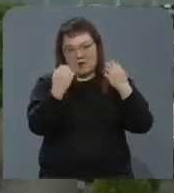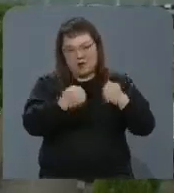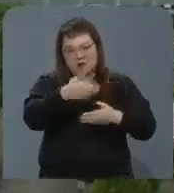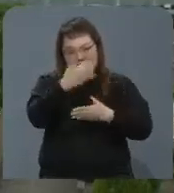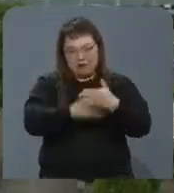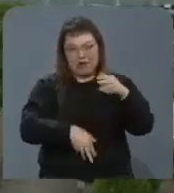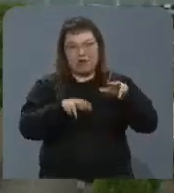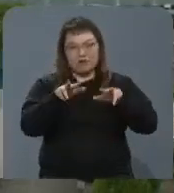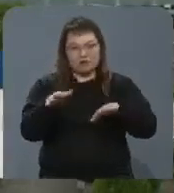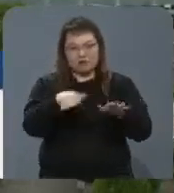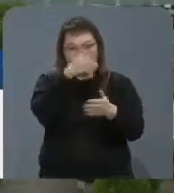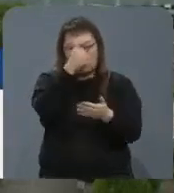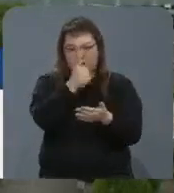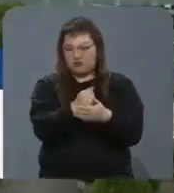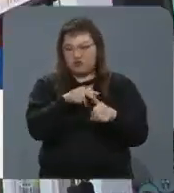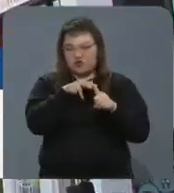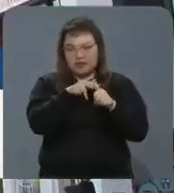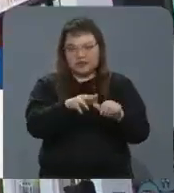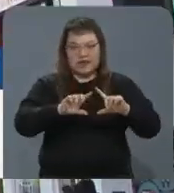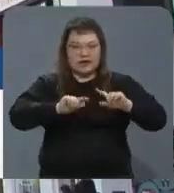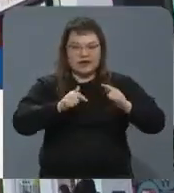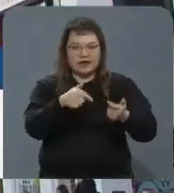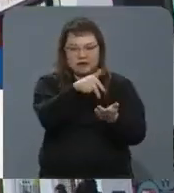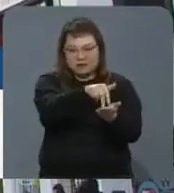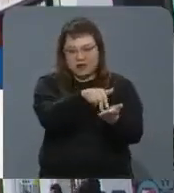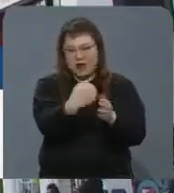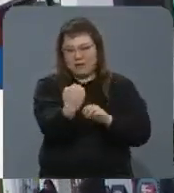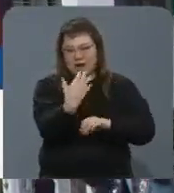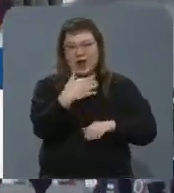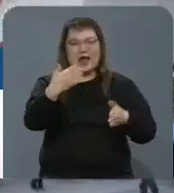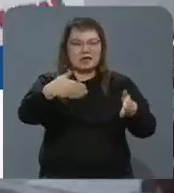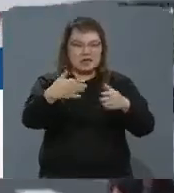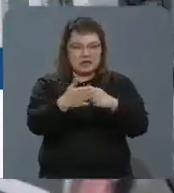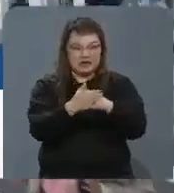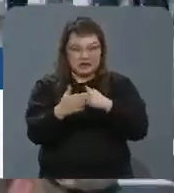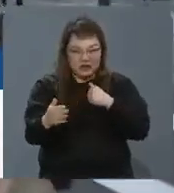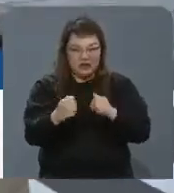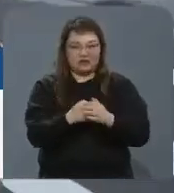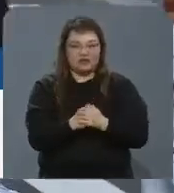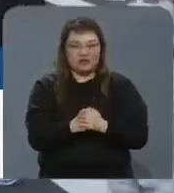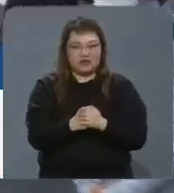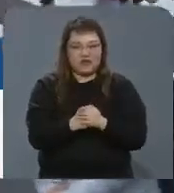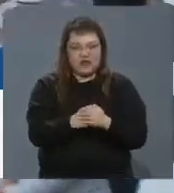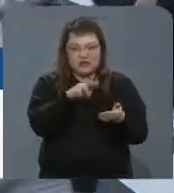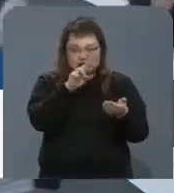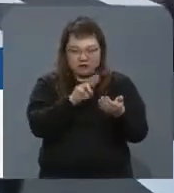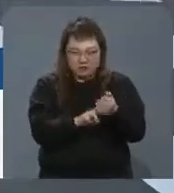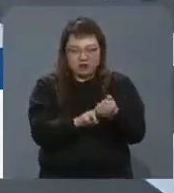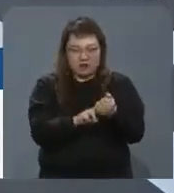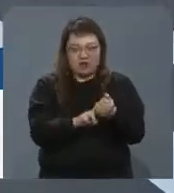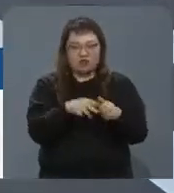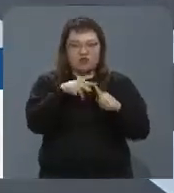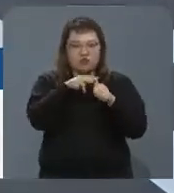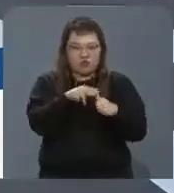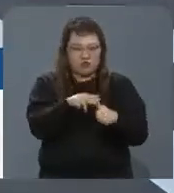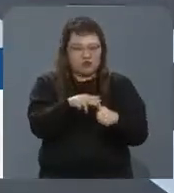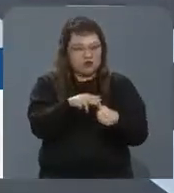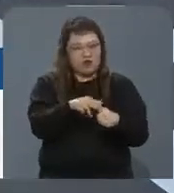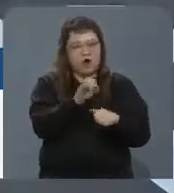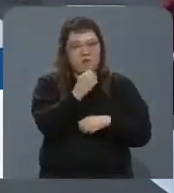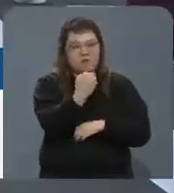데다 현직 지사가 출마하지 않겠다는 입장을 밝히지 않은 상태여서 잠재적 야권 후보들은 거론되지